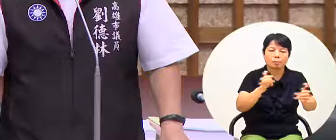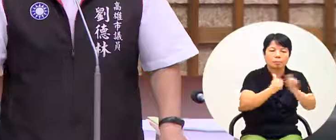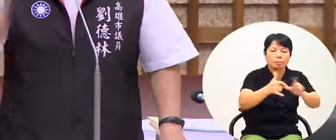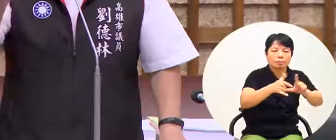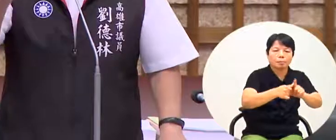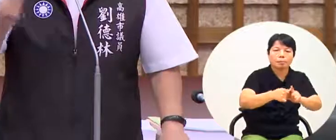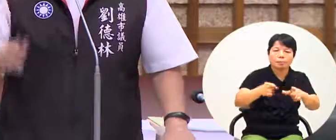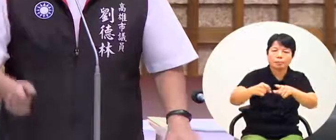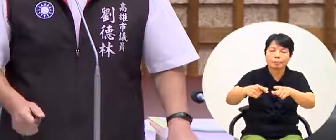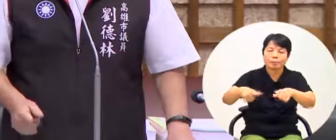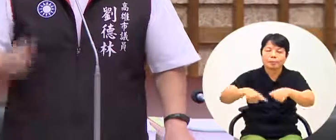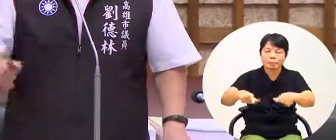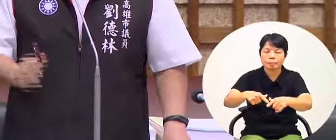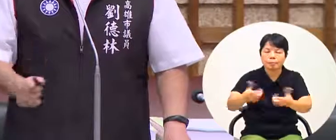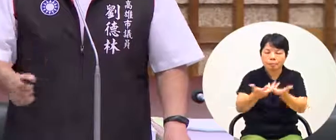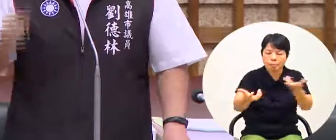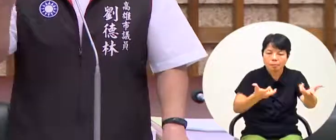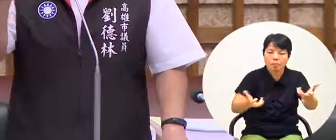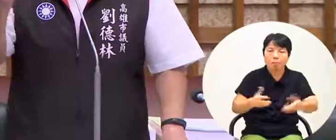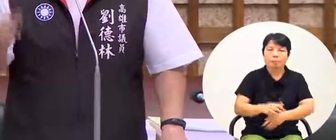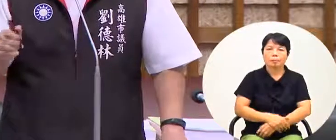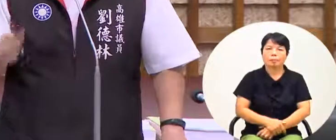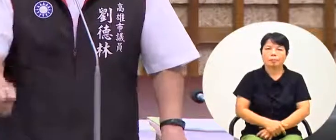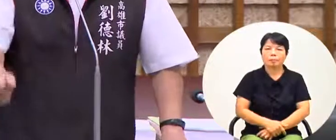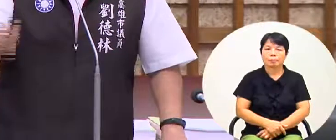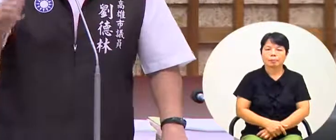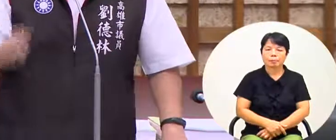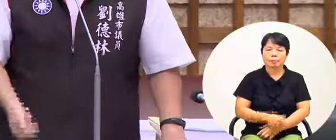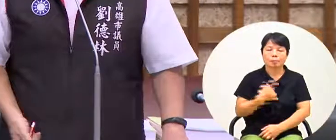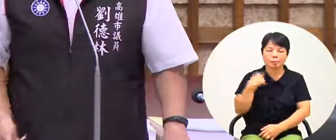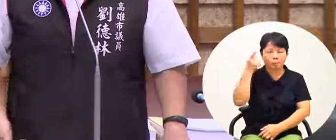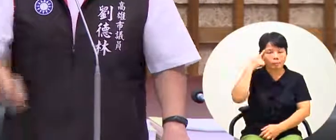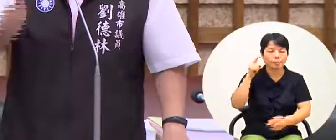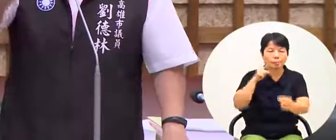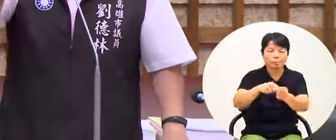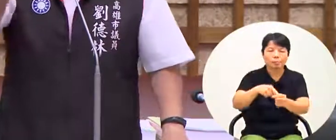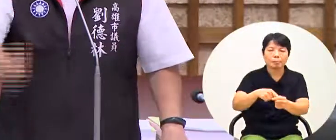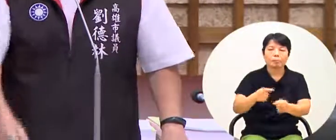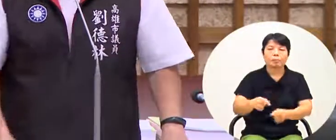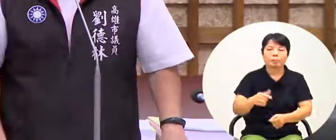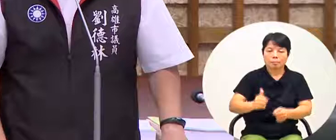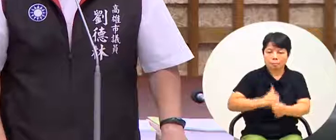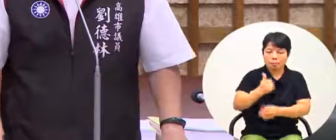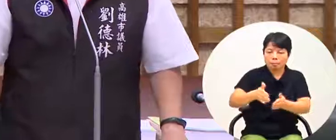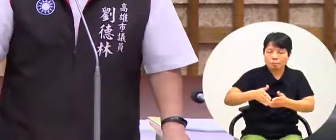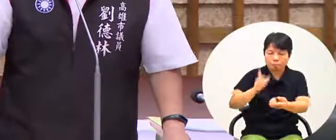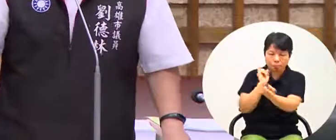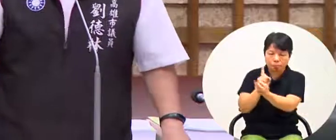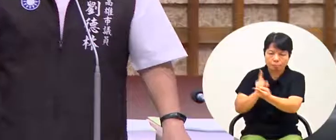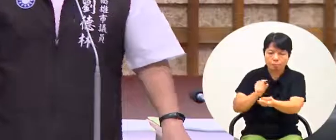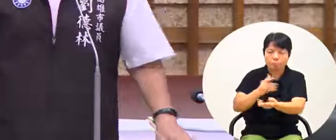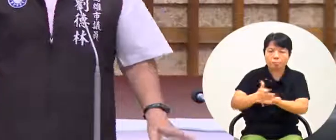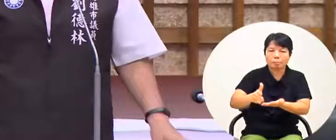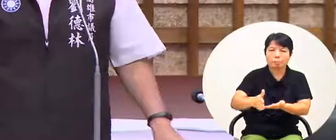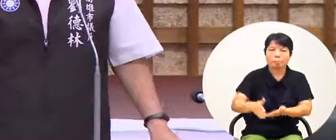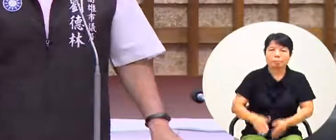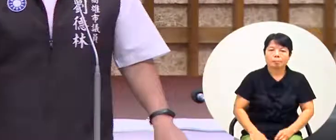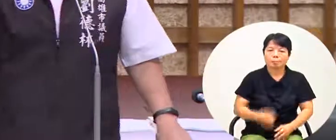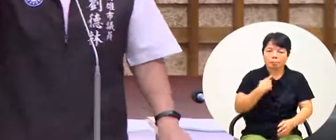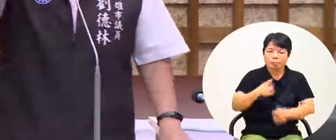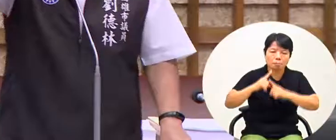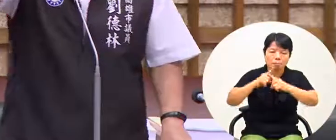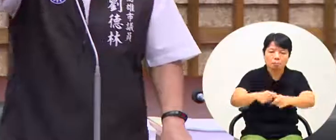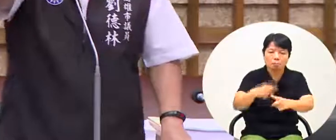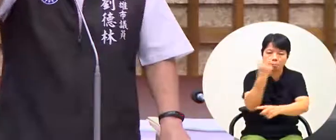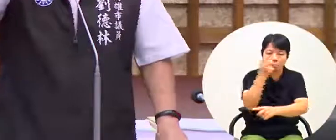当然我们的理想归理想，可是实际还是要面对。你有没有去实际上去看一看，有些我们社区公园它